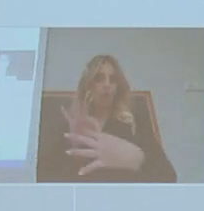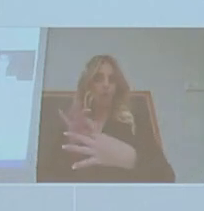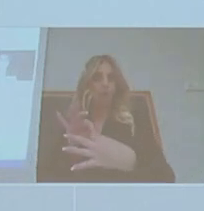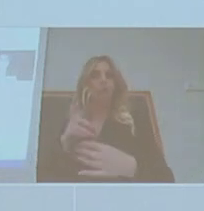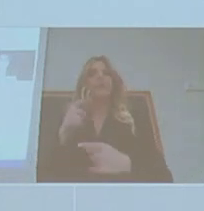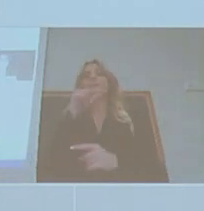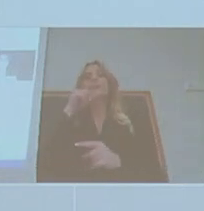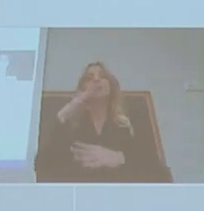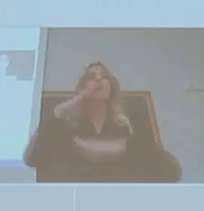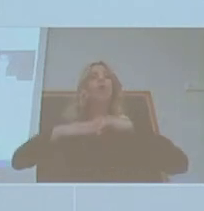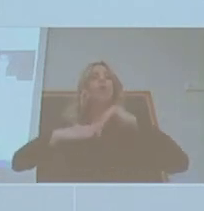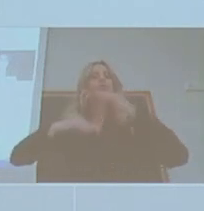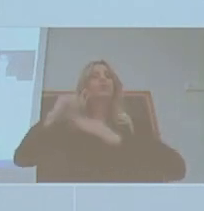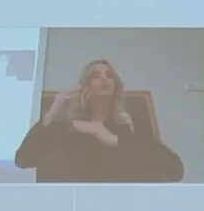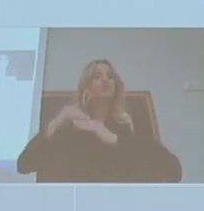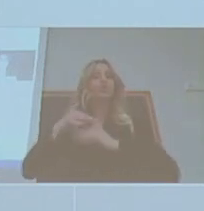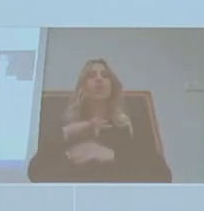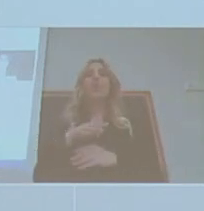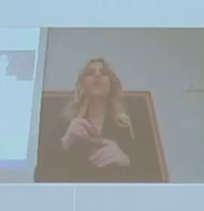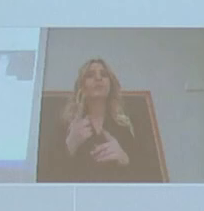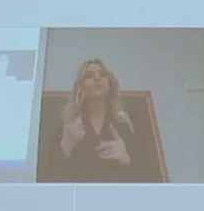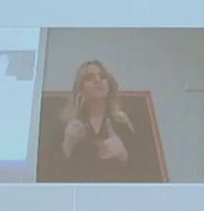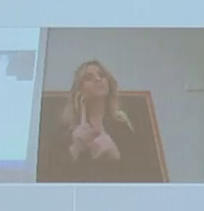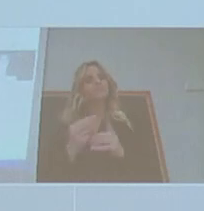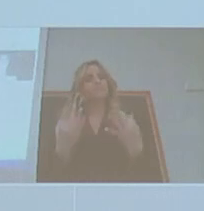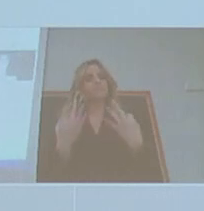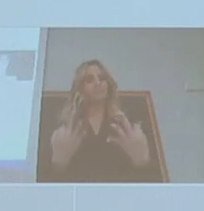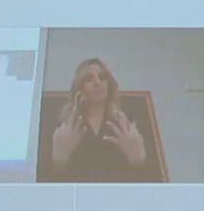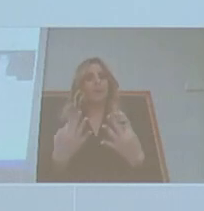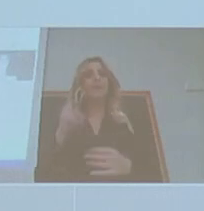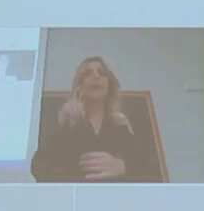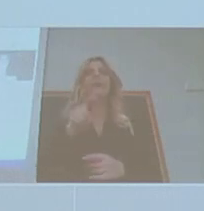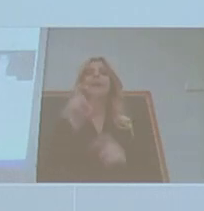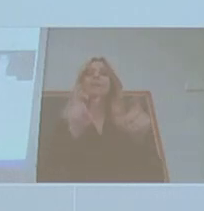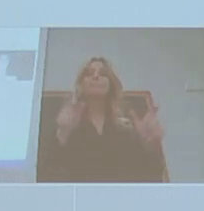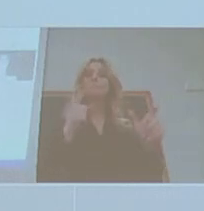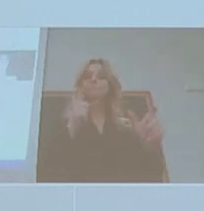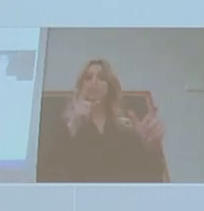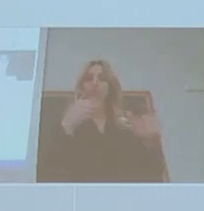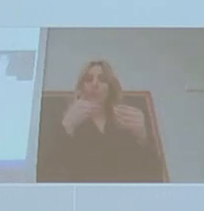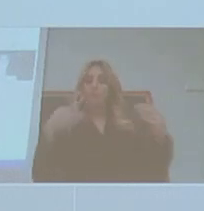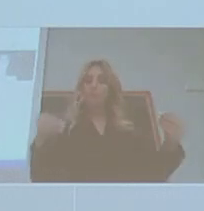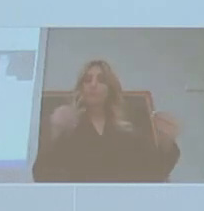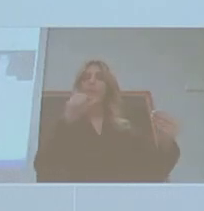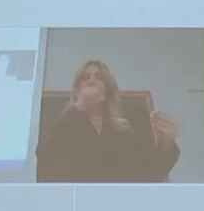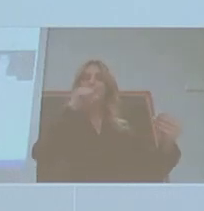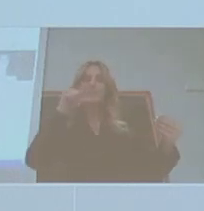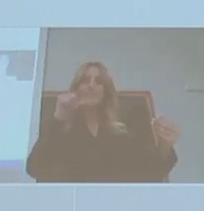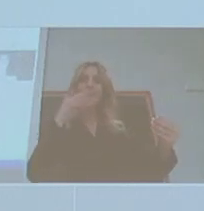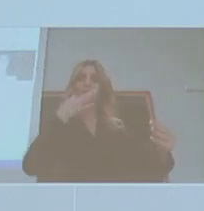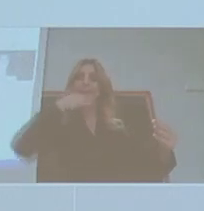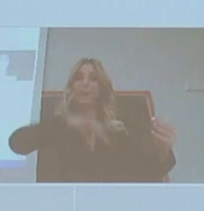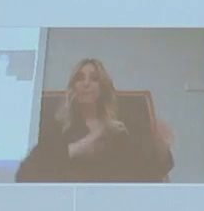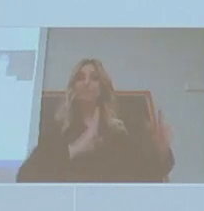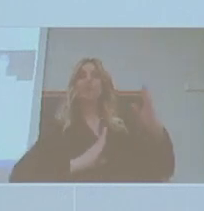piani di intervento strutturati. E infine figure professionali in grado di confrontarsi con